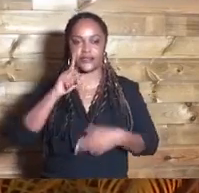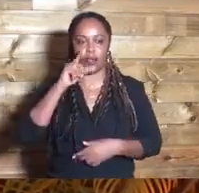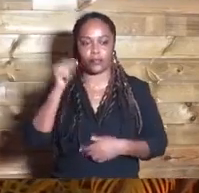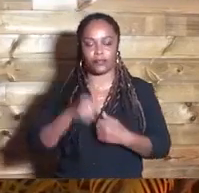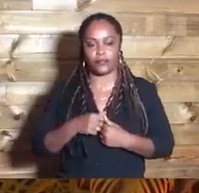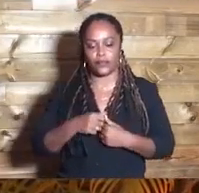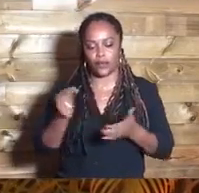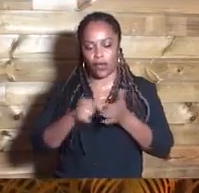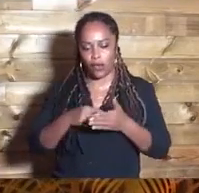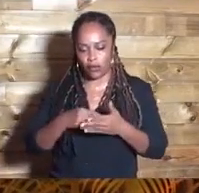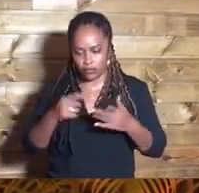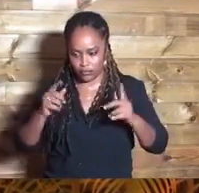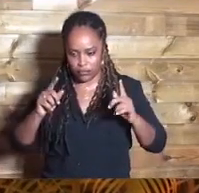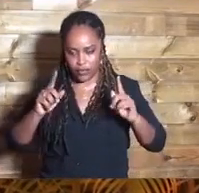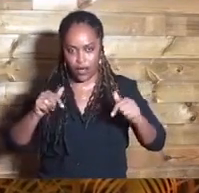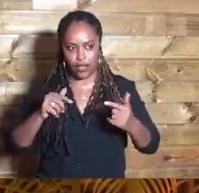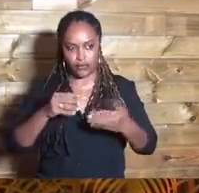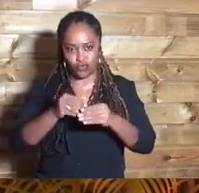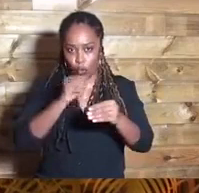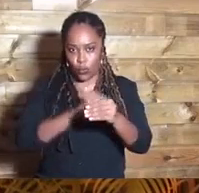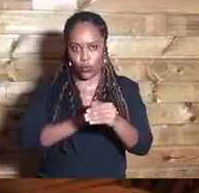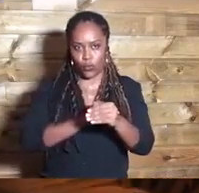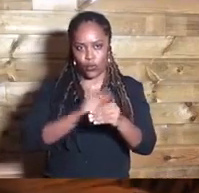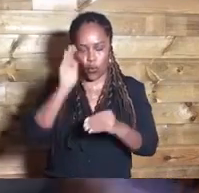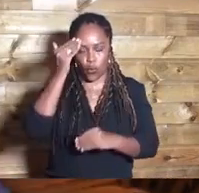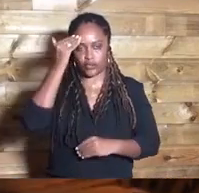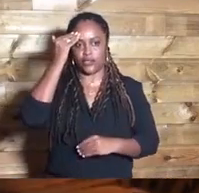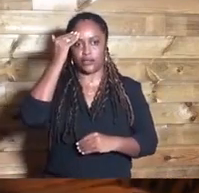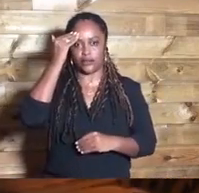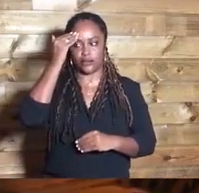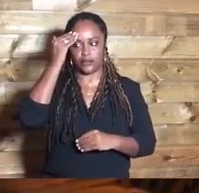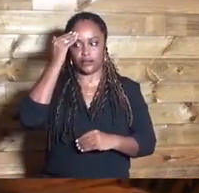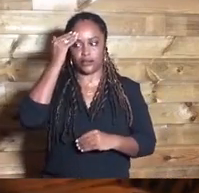là où même grand bonheur prend conscience aura d'autres grands hommes